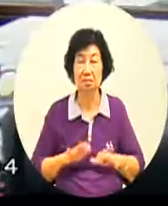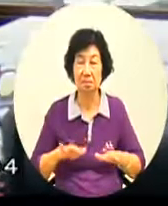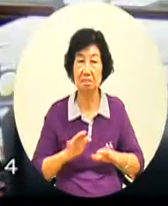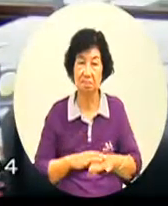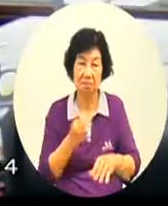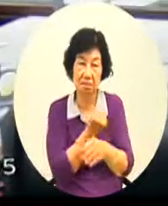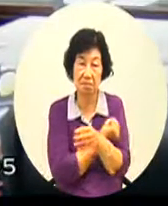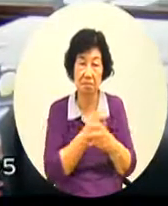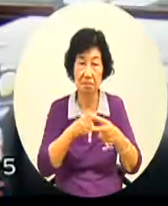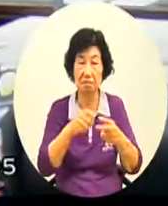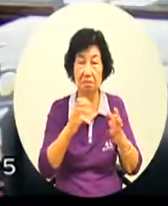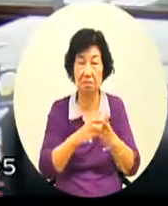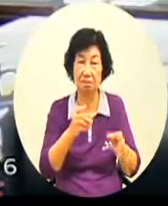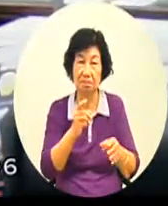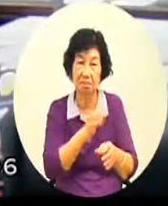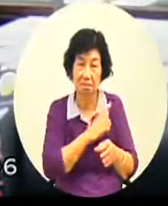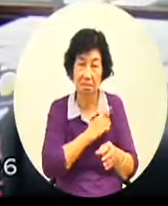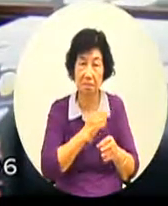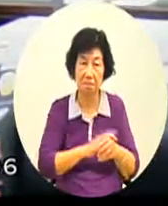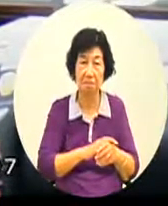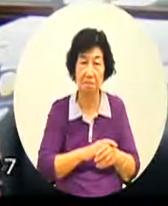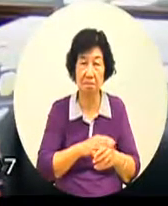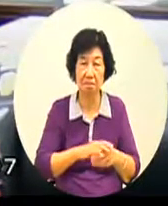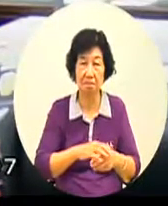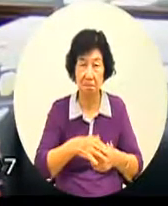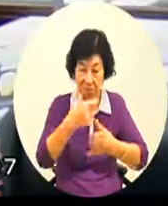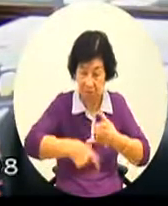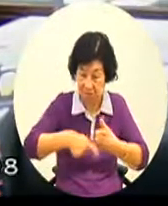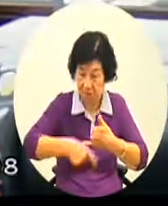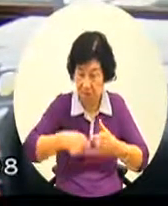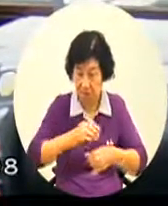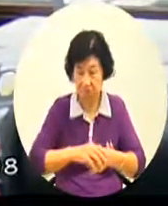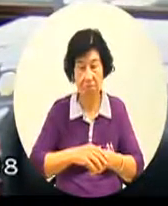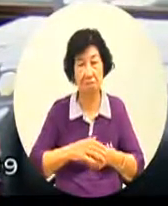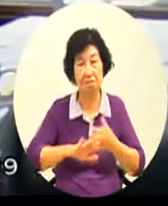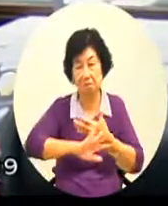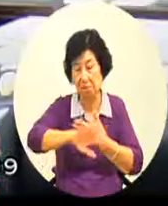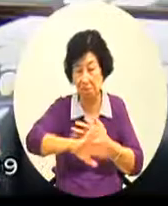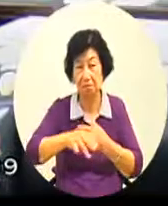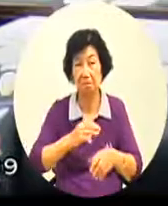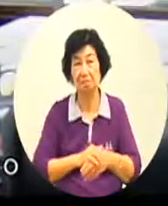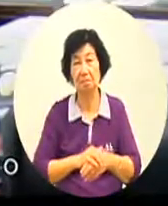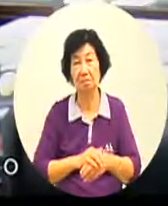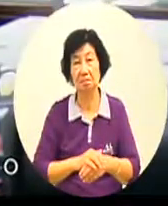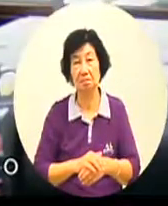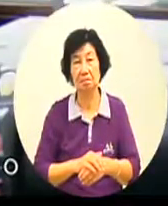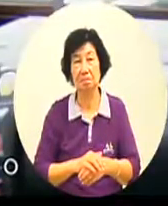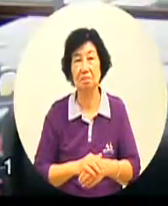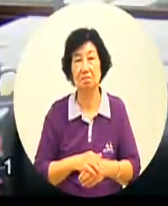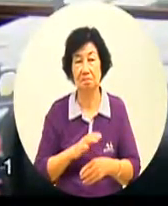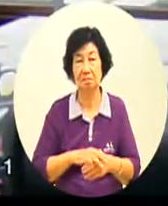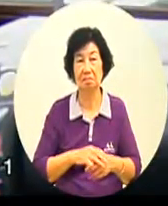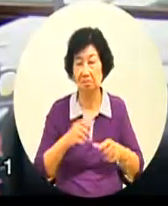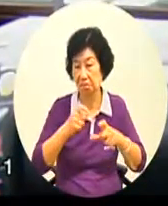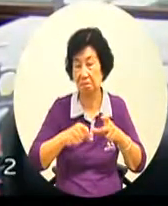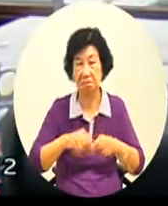处来做这些劳动检查，针对外面的人就大，就是这样子，马上就开刀